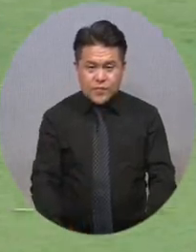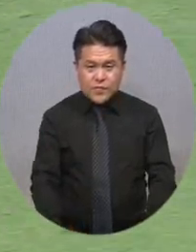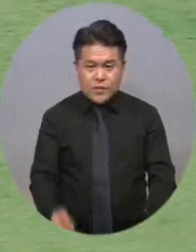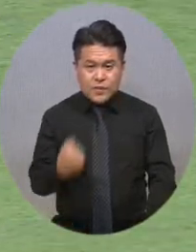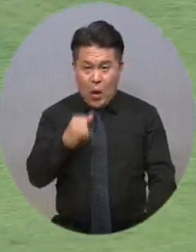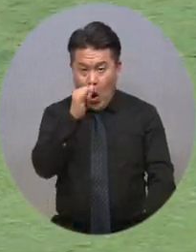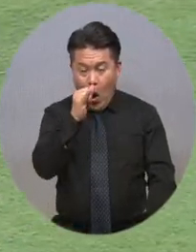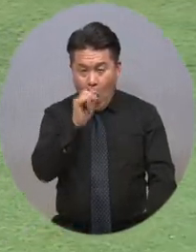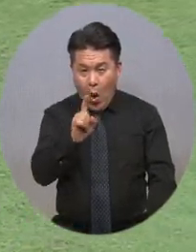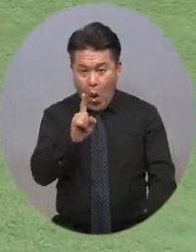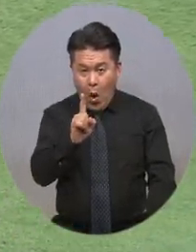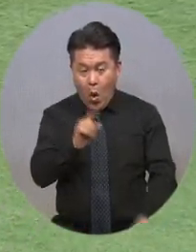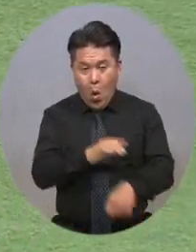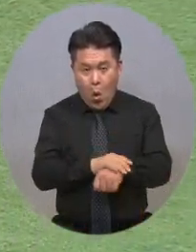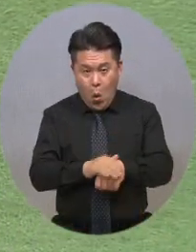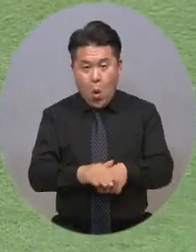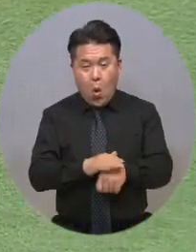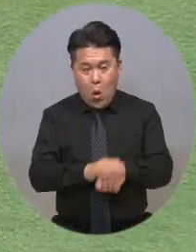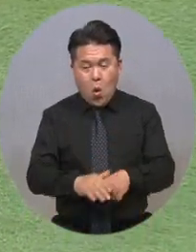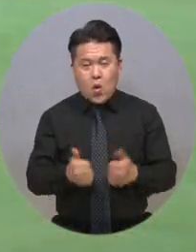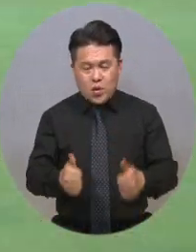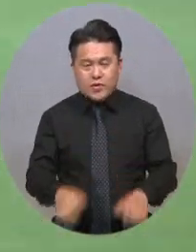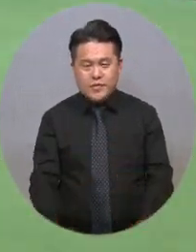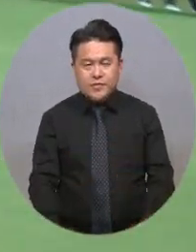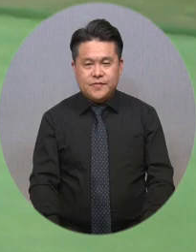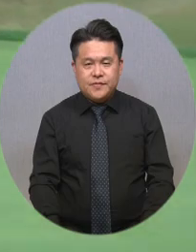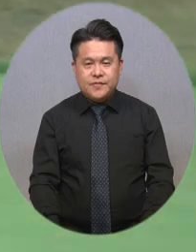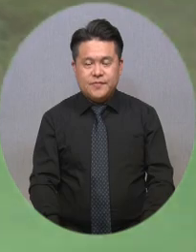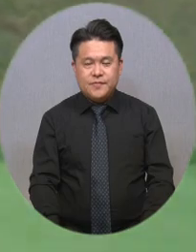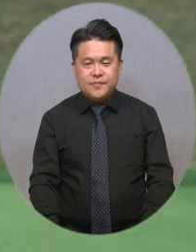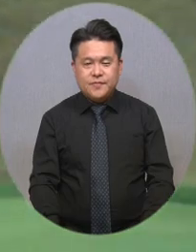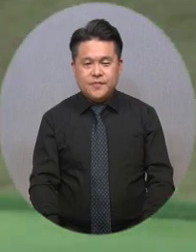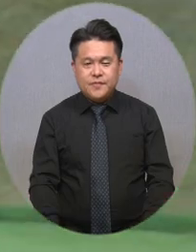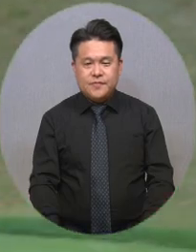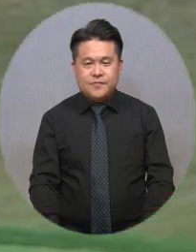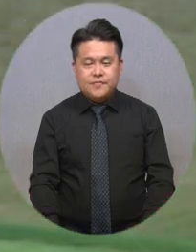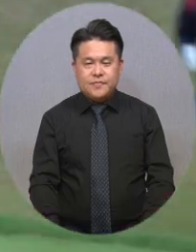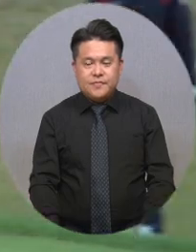오, 오 좋은데? 오, 생각보다 안 좋은데. 와, 팝감 좋아.